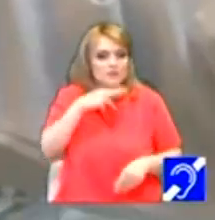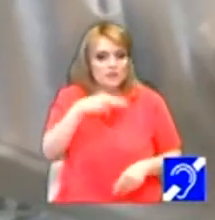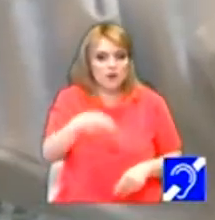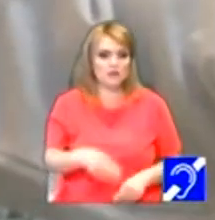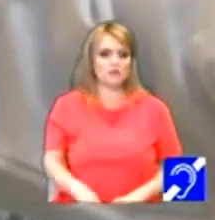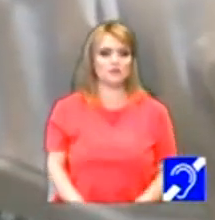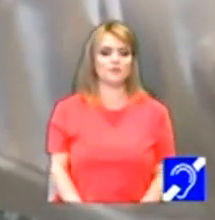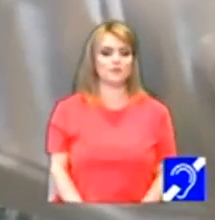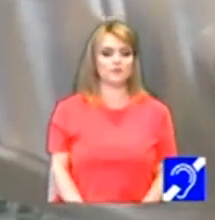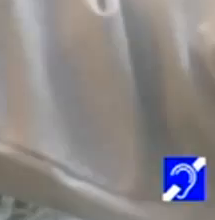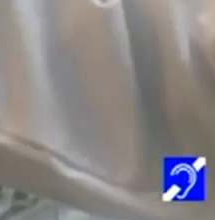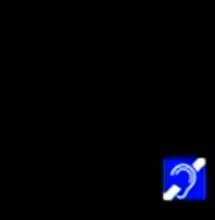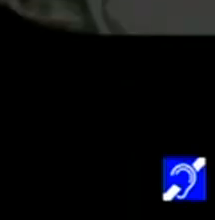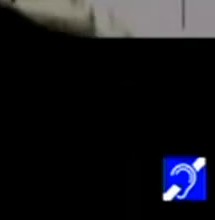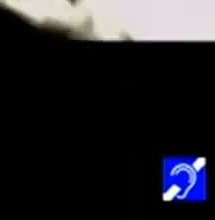specialiștii.